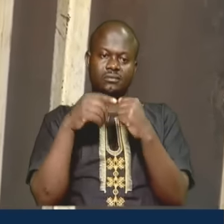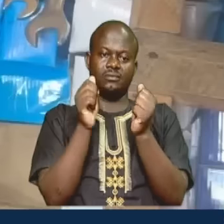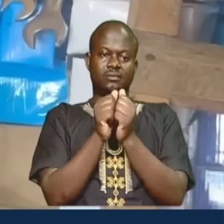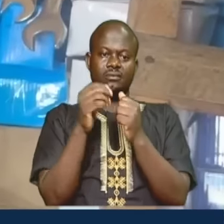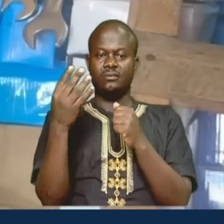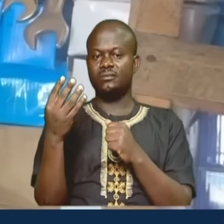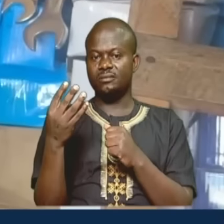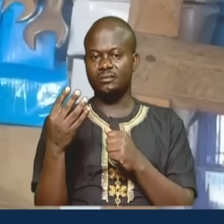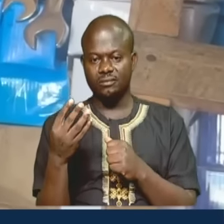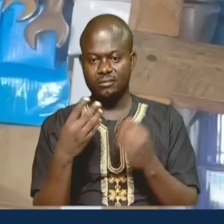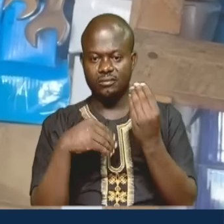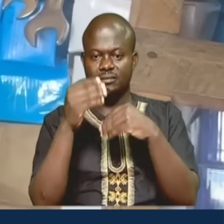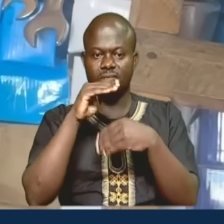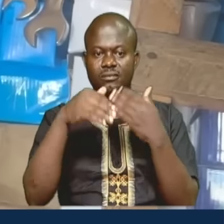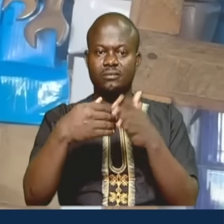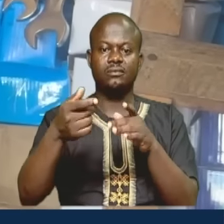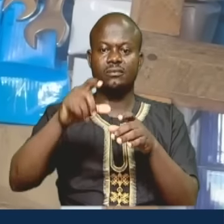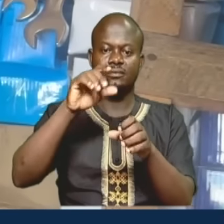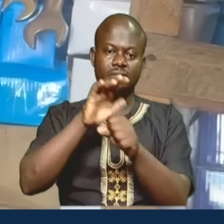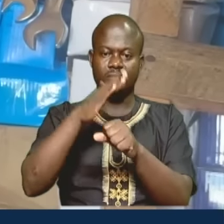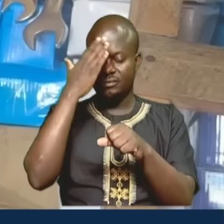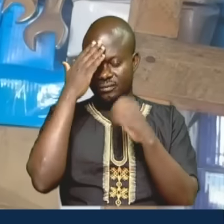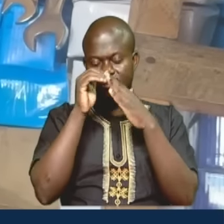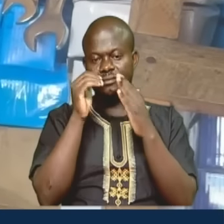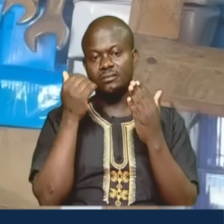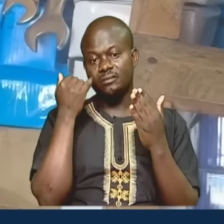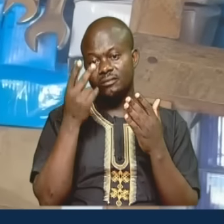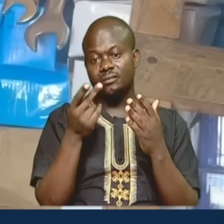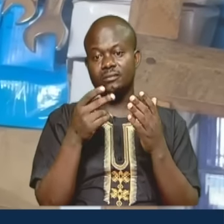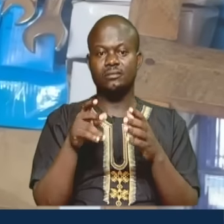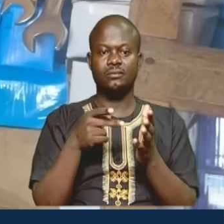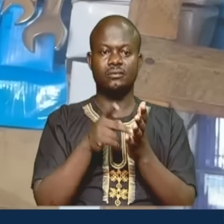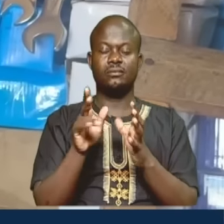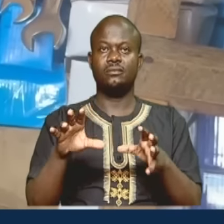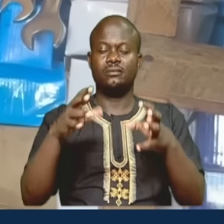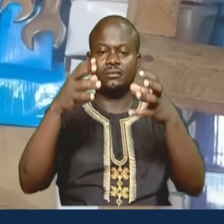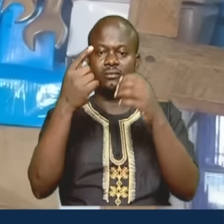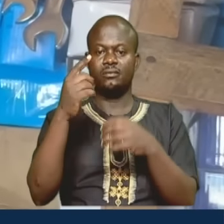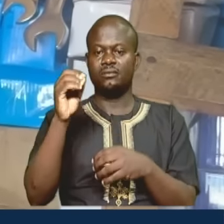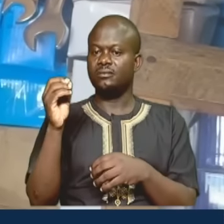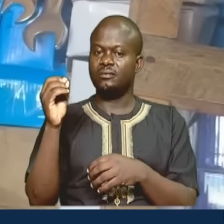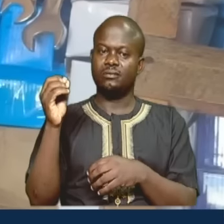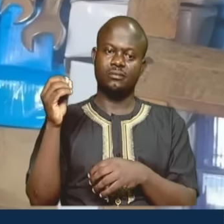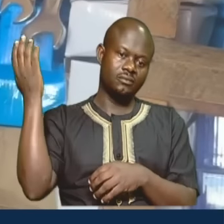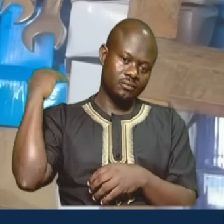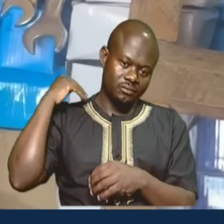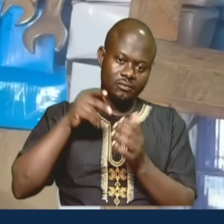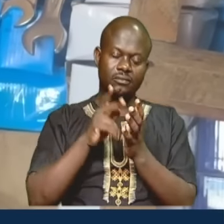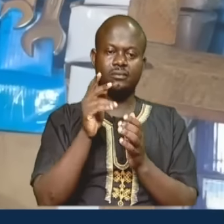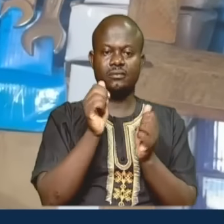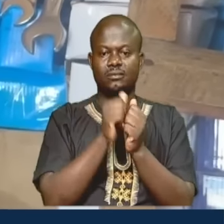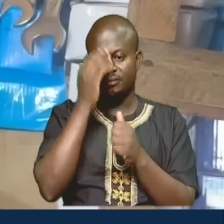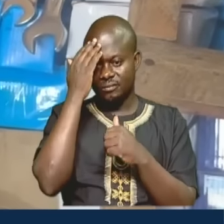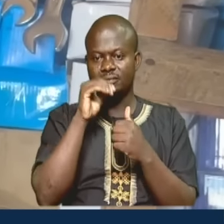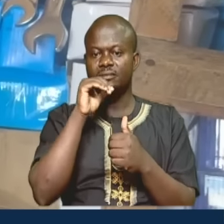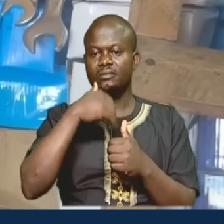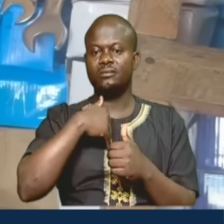20, 16, 14 ibicuruzwa byariyongereye cyane kuko niba ndangura nk'imifuka 100 y'imisumari kera narangura 10 kuko sinari mfite